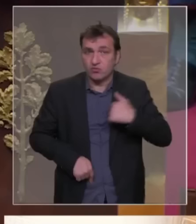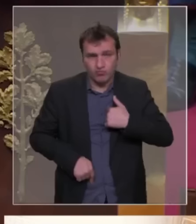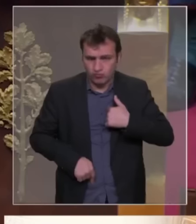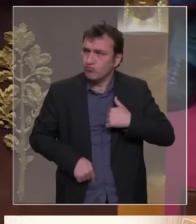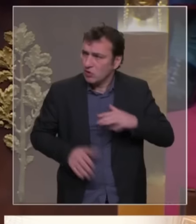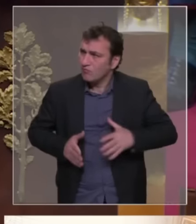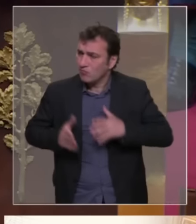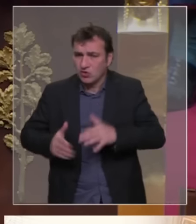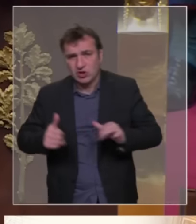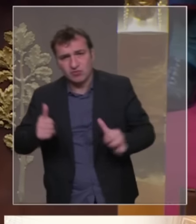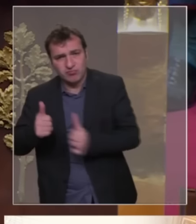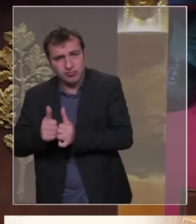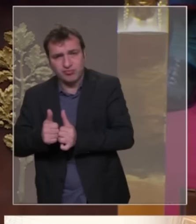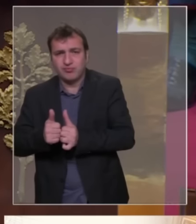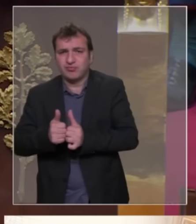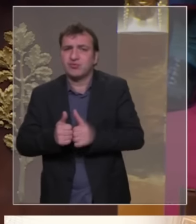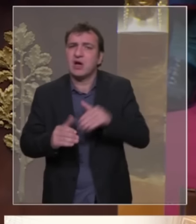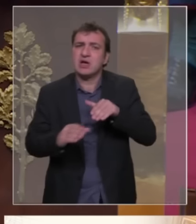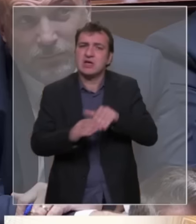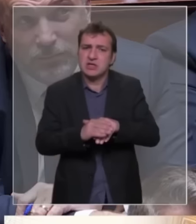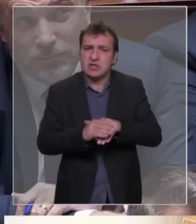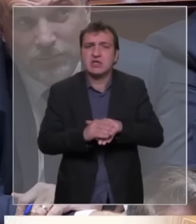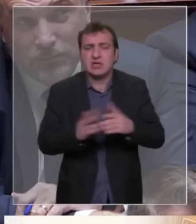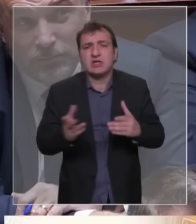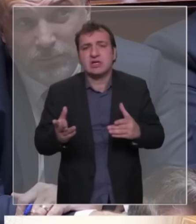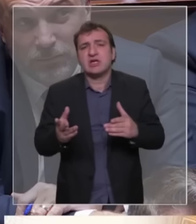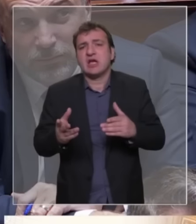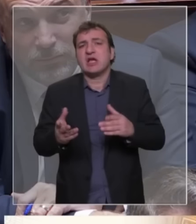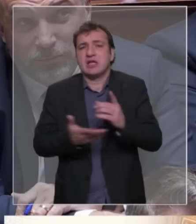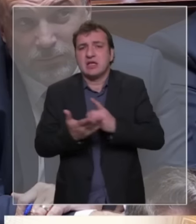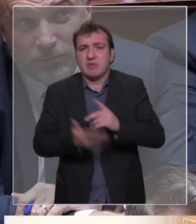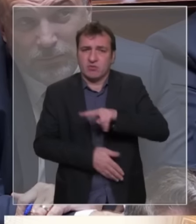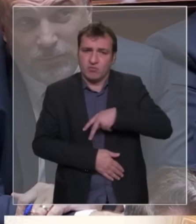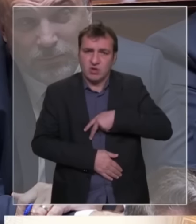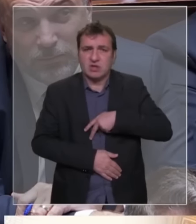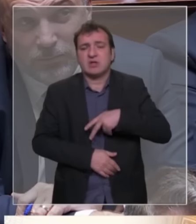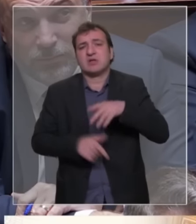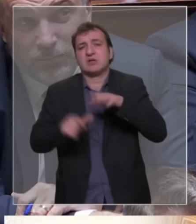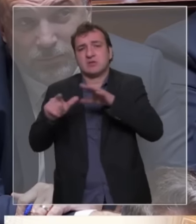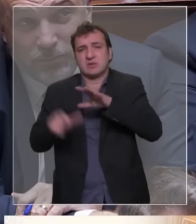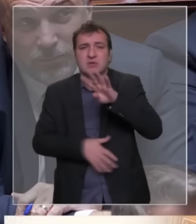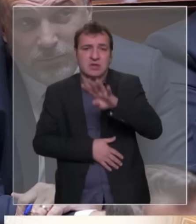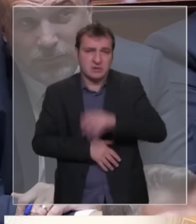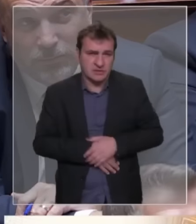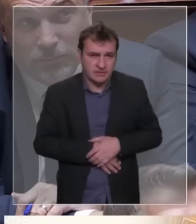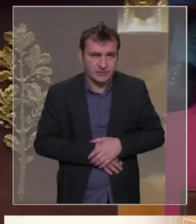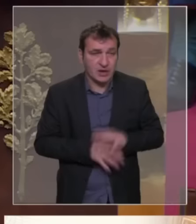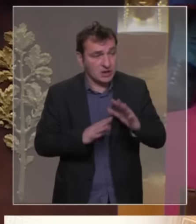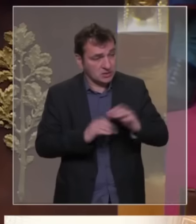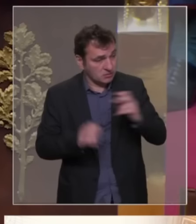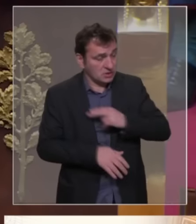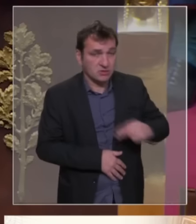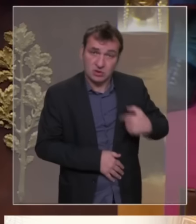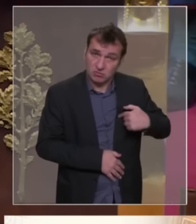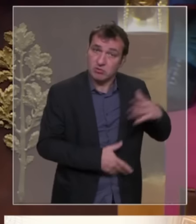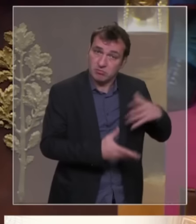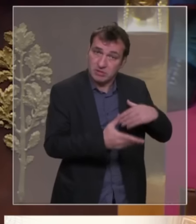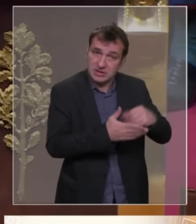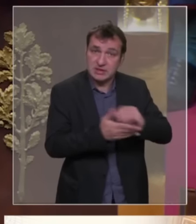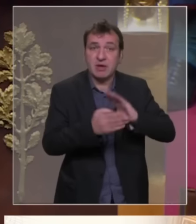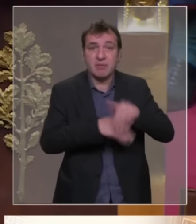dans mon pays de Savoie, à l'Assemblée nationale et au Sénat, où j'ai l'honneur de siéger, au ministère de l'Environnement, puis au